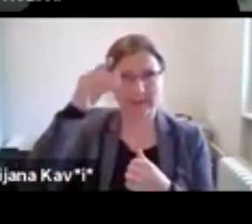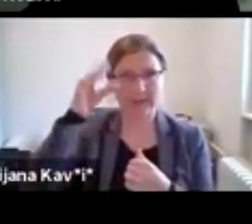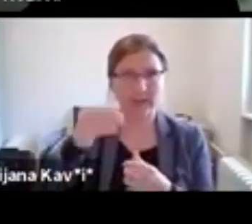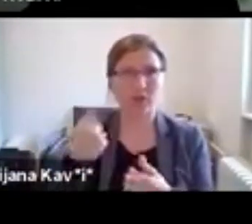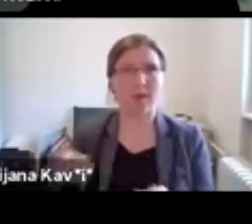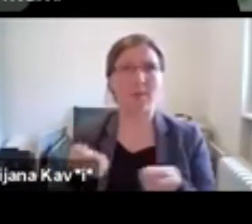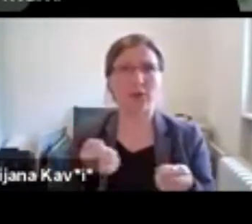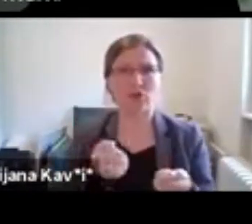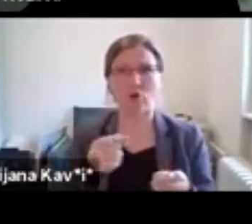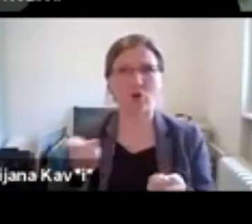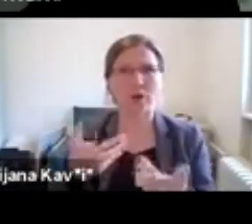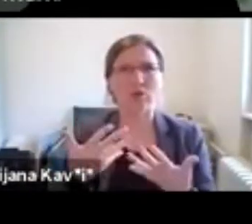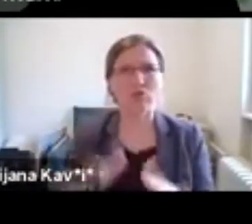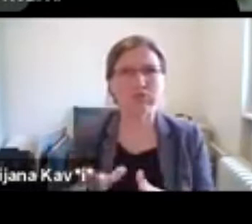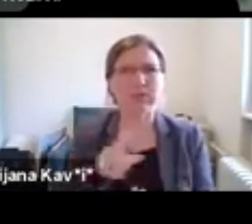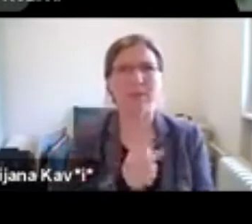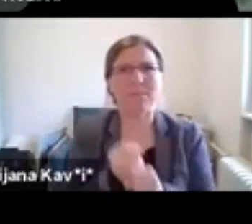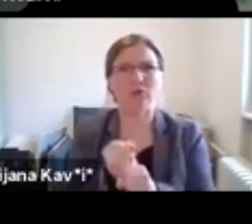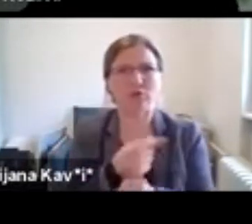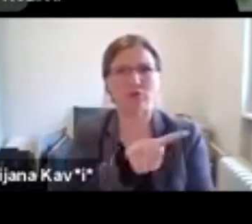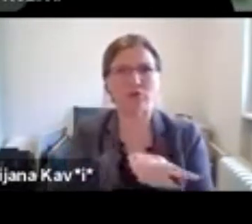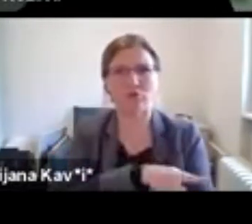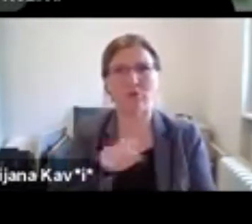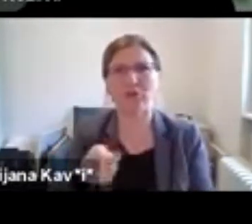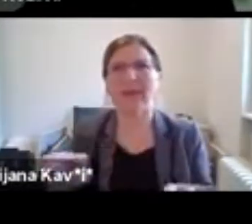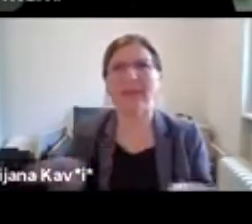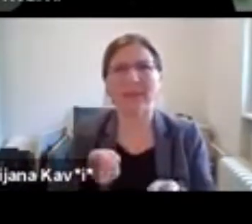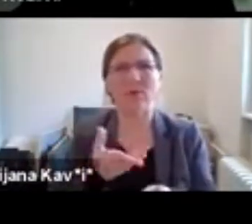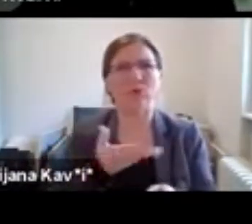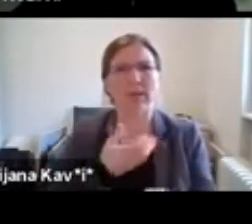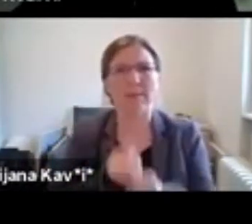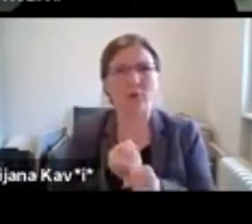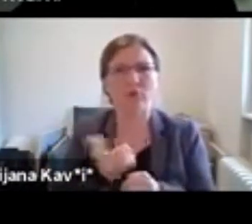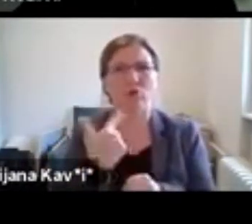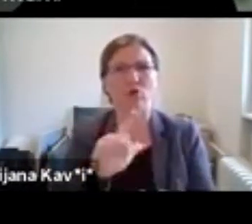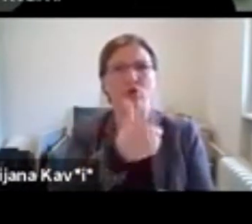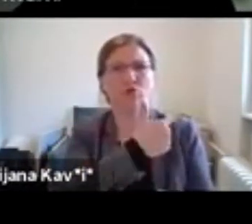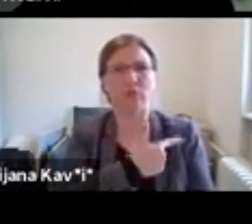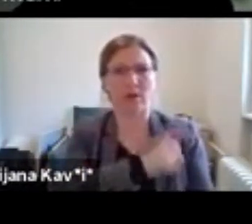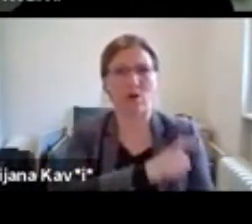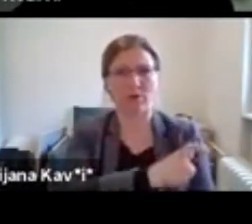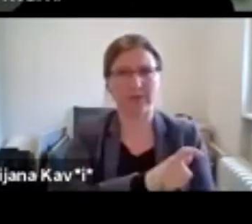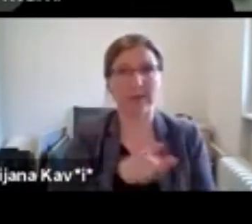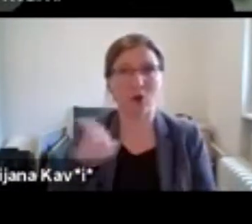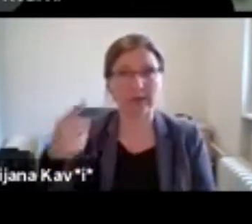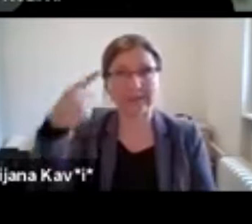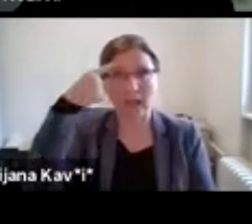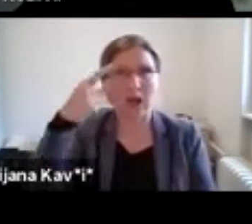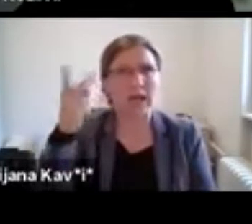taj oslonac koji imaju i ne mogu se pouzdati u osobu koja je pokraj njih. Ne smiju prići blizu, ne